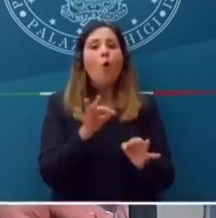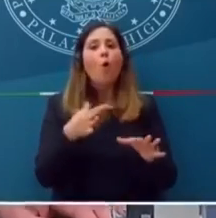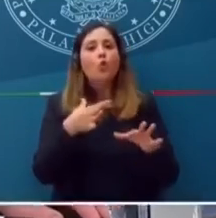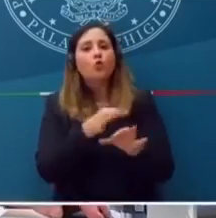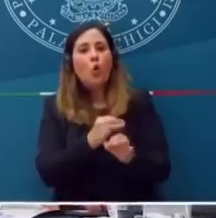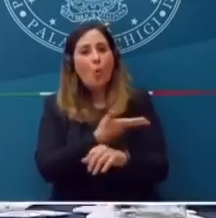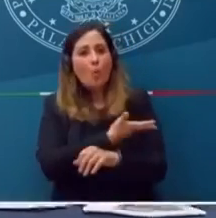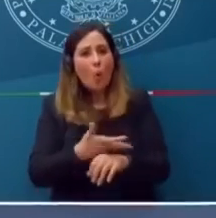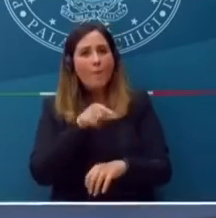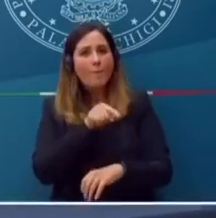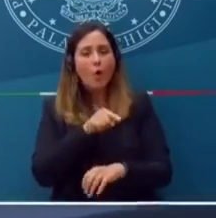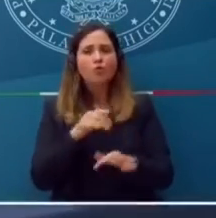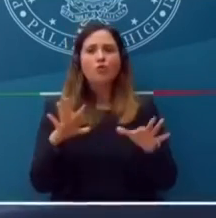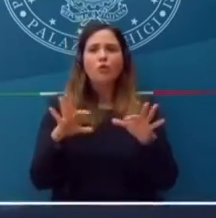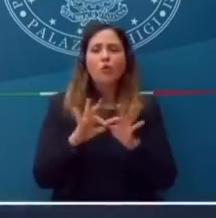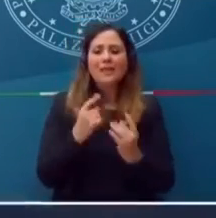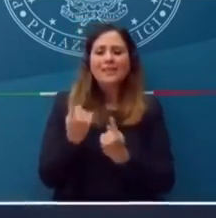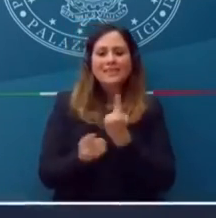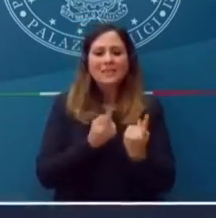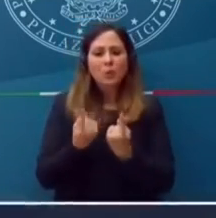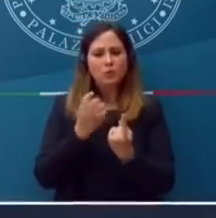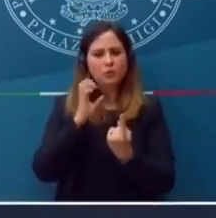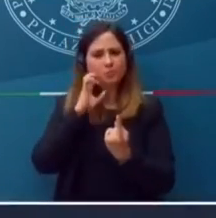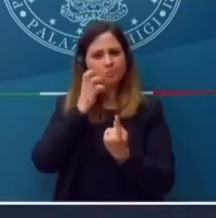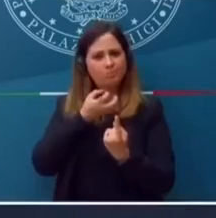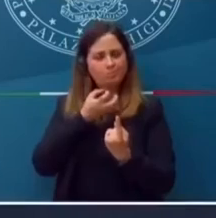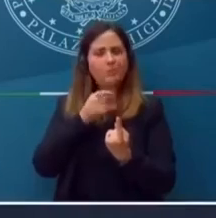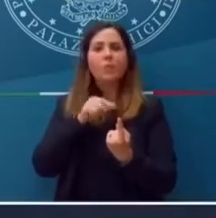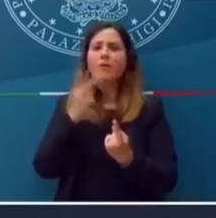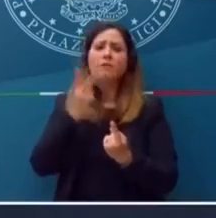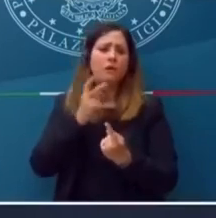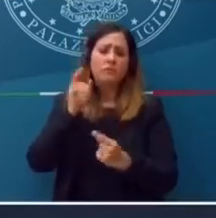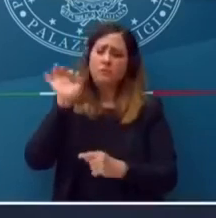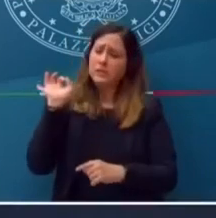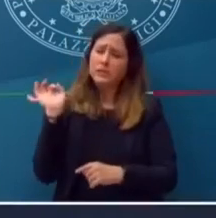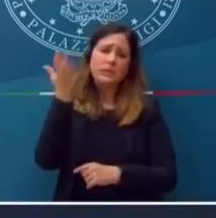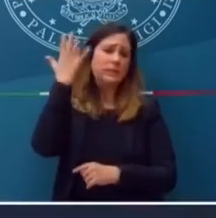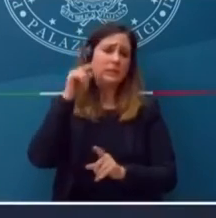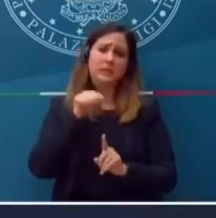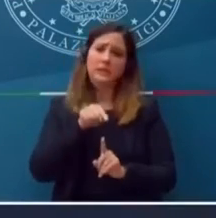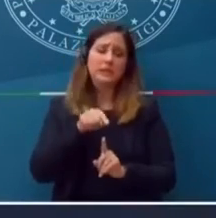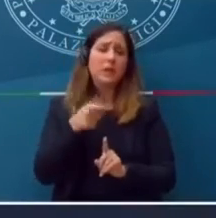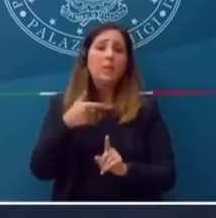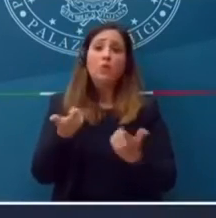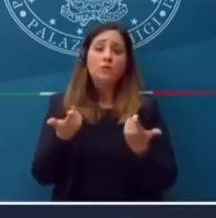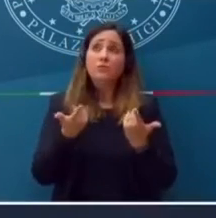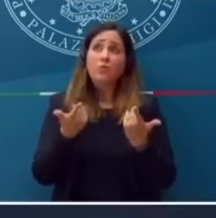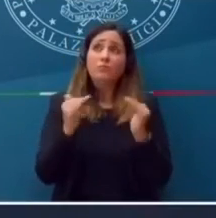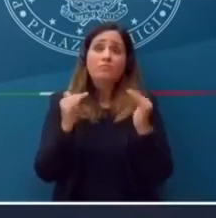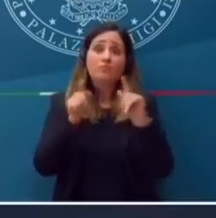in sedi inusuali, ma straordinariamente rari, perché globalmente stiamo parlando